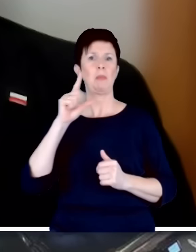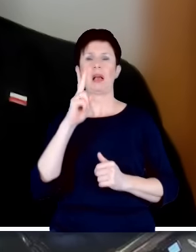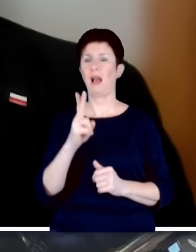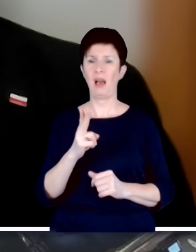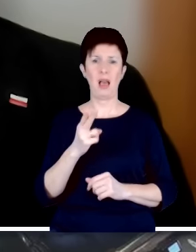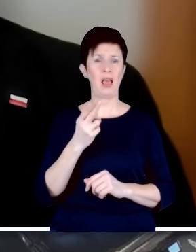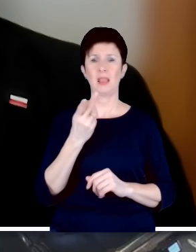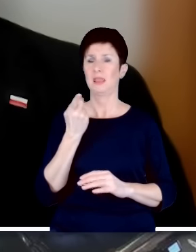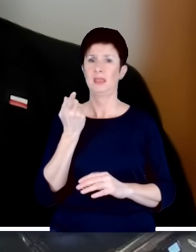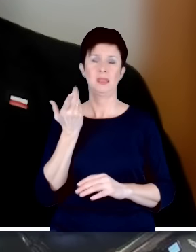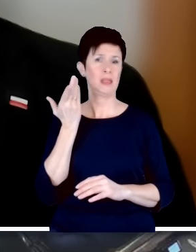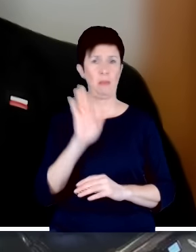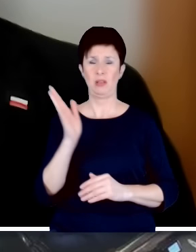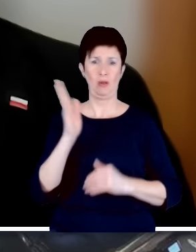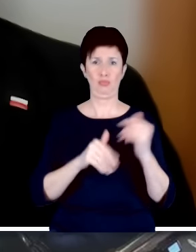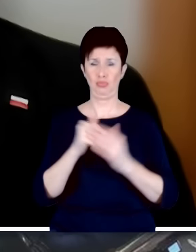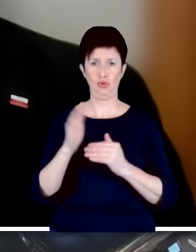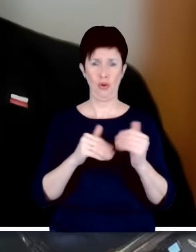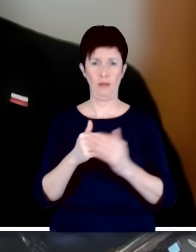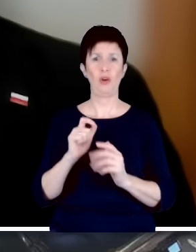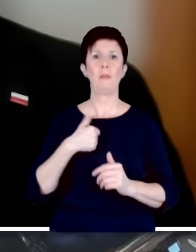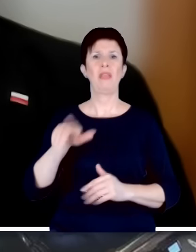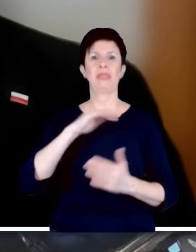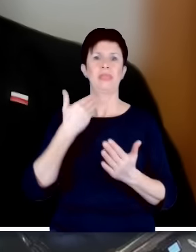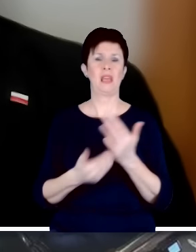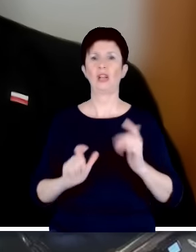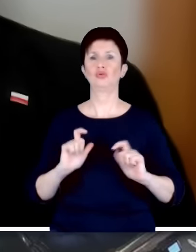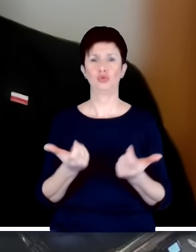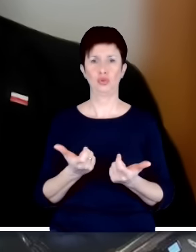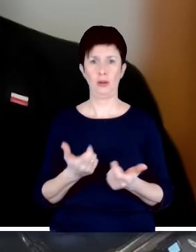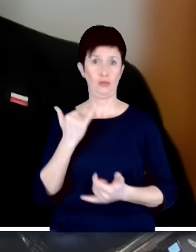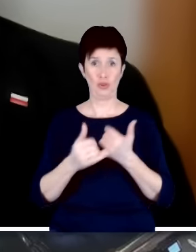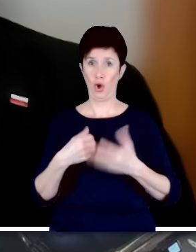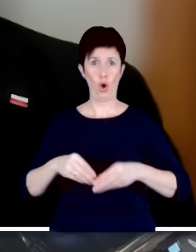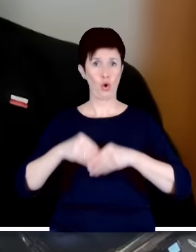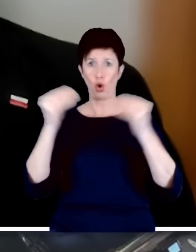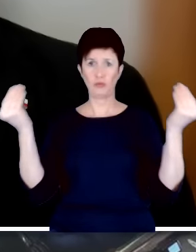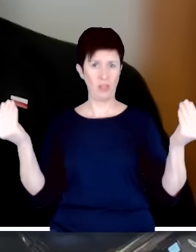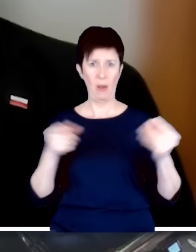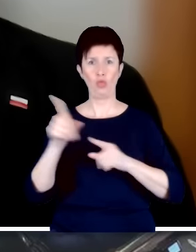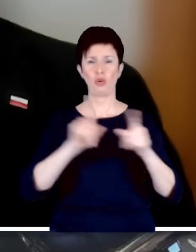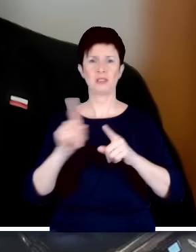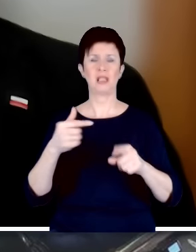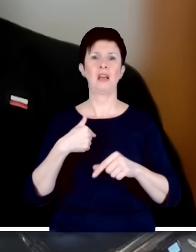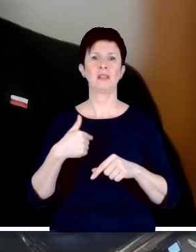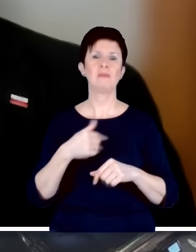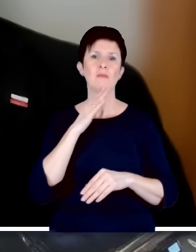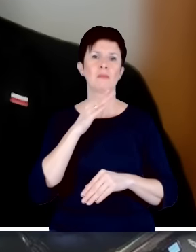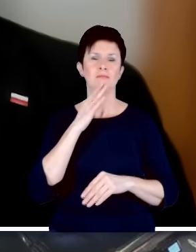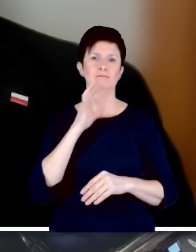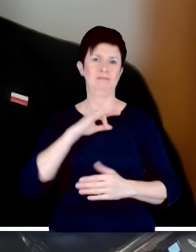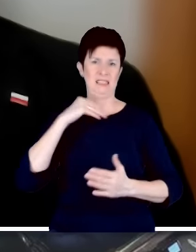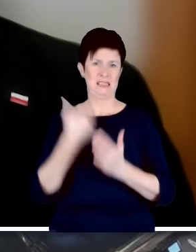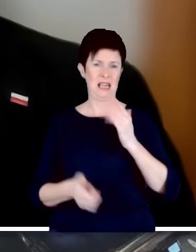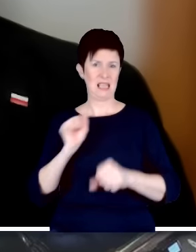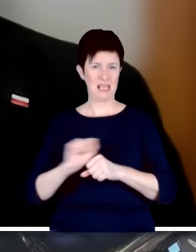zostanie wybudowany? Bo jak wiemy, jeżeli się nie rozwijamy, to się cofamy. Co stracimy, co nie powstanie, jeżeli